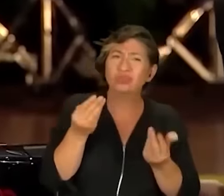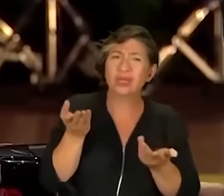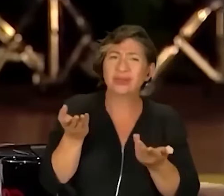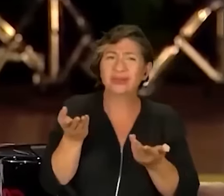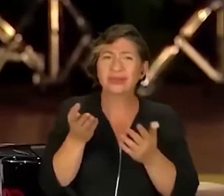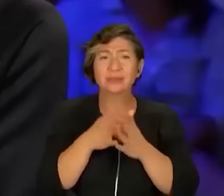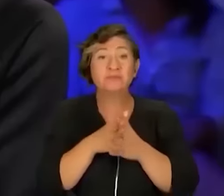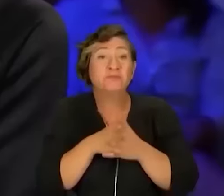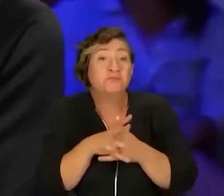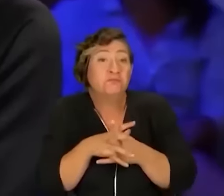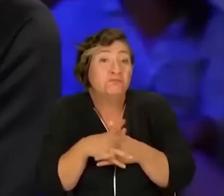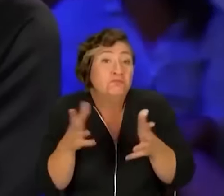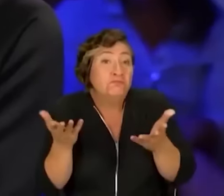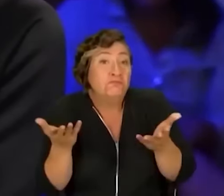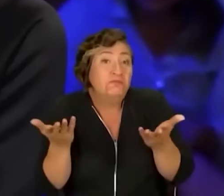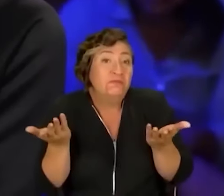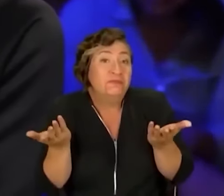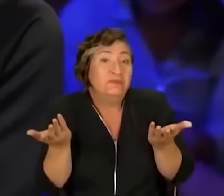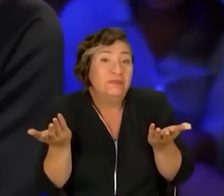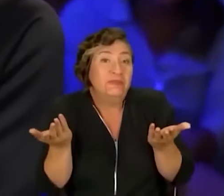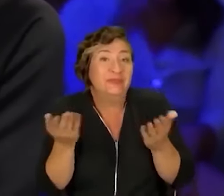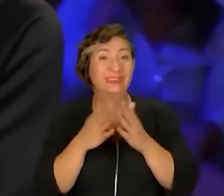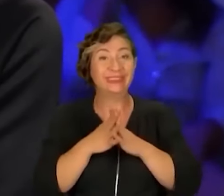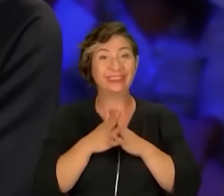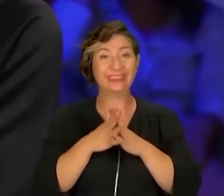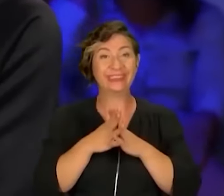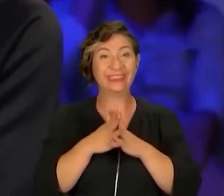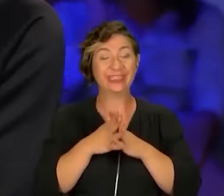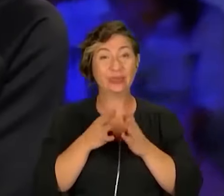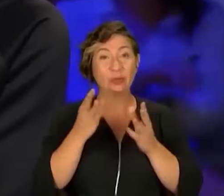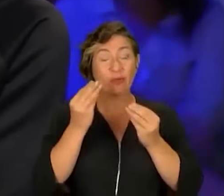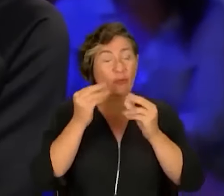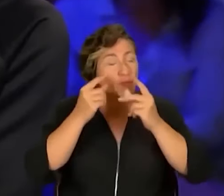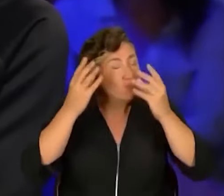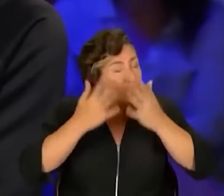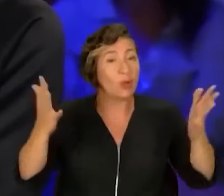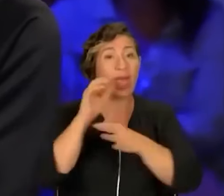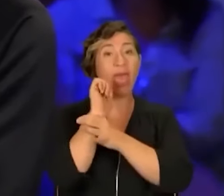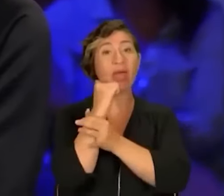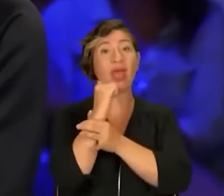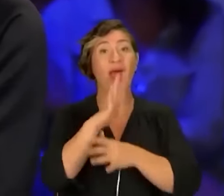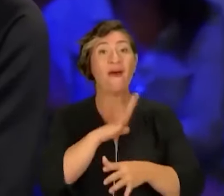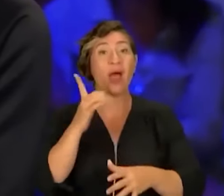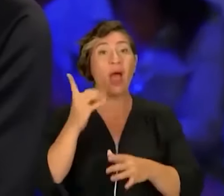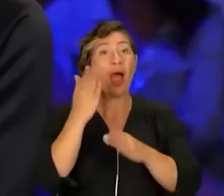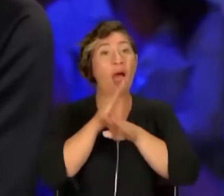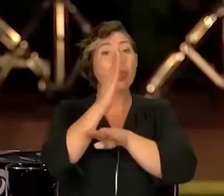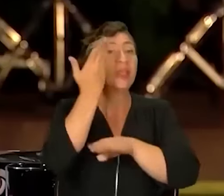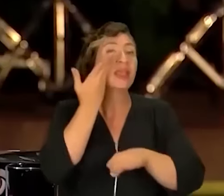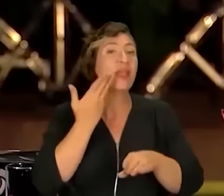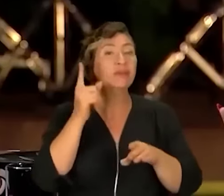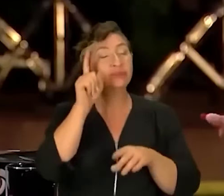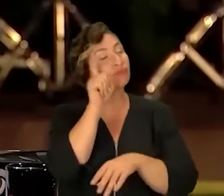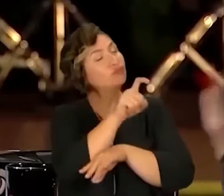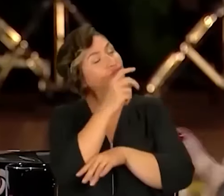sonu yani bence yani çok böyle Multi yetenekli bir adam olduğu için hayatını Çok keyifli geçirecek bir